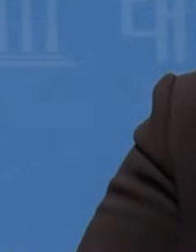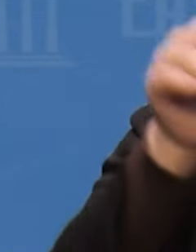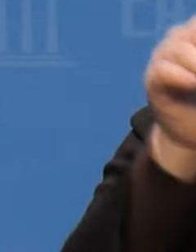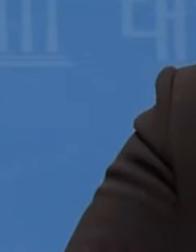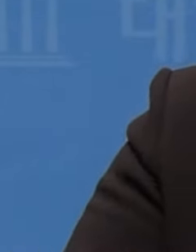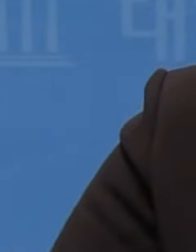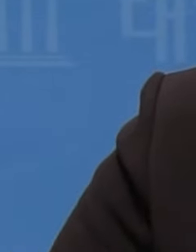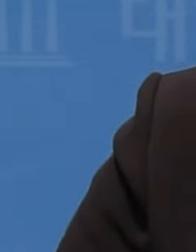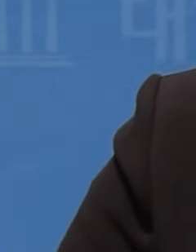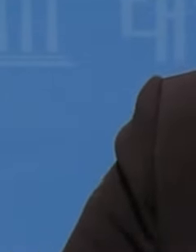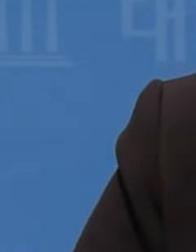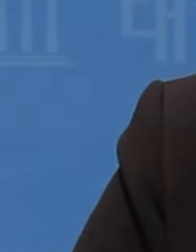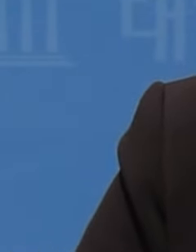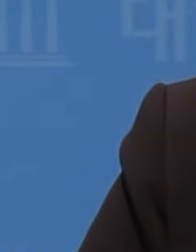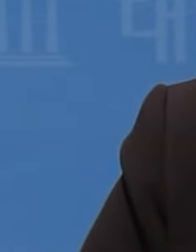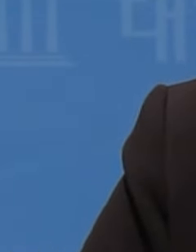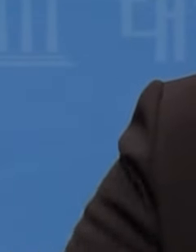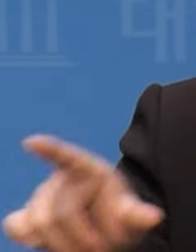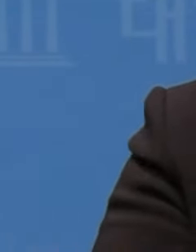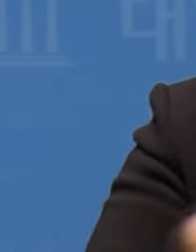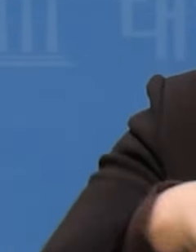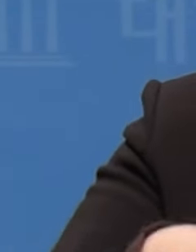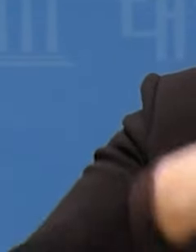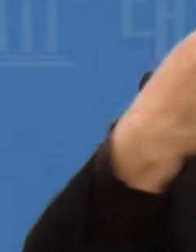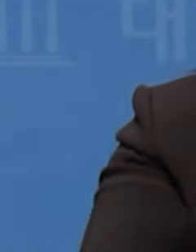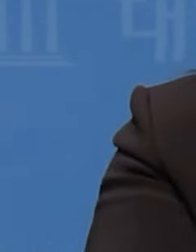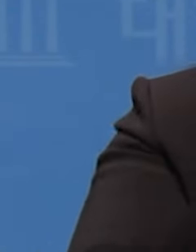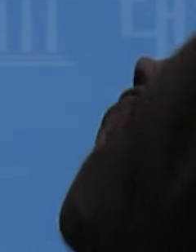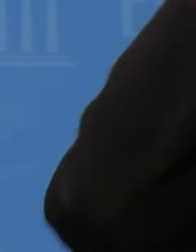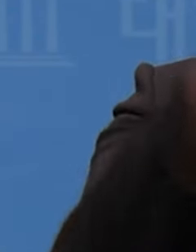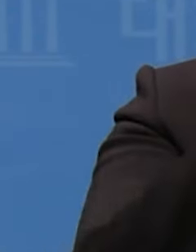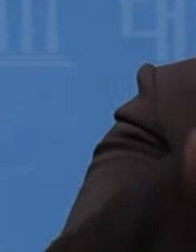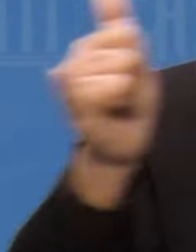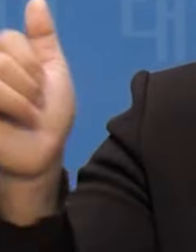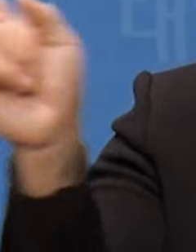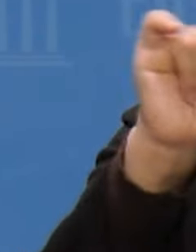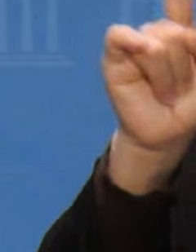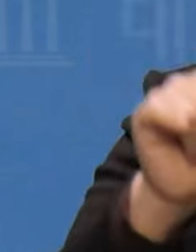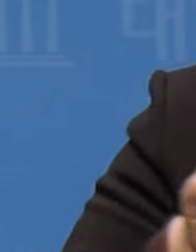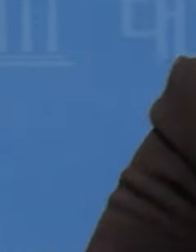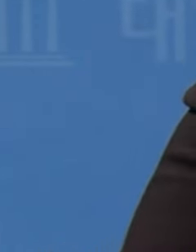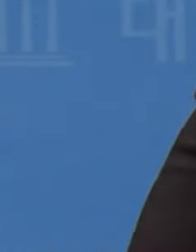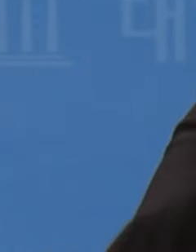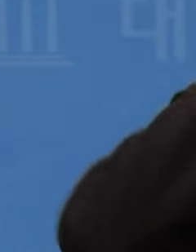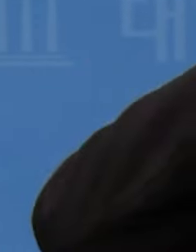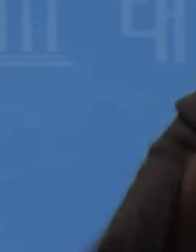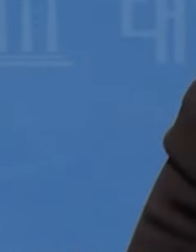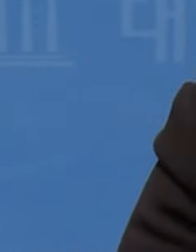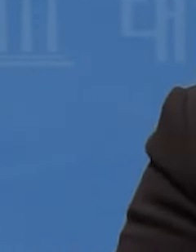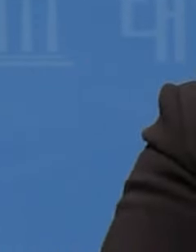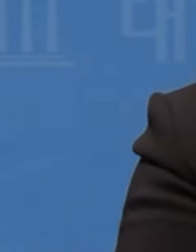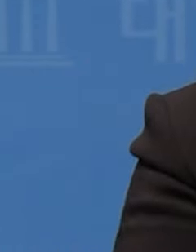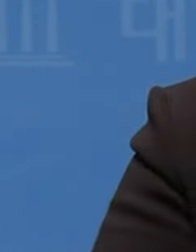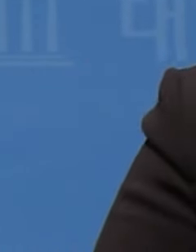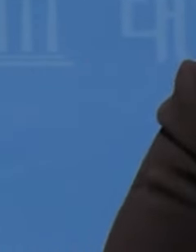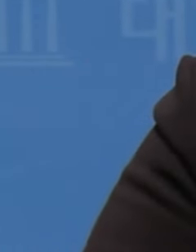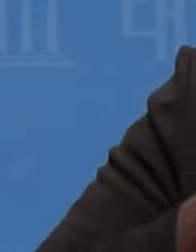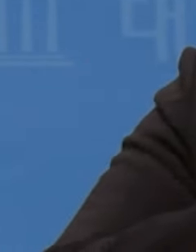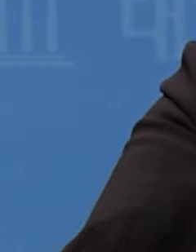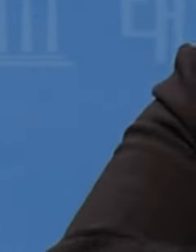합니다. 민주당을 믿고 정치에 참여하는 청년들은 그 어떤 외풍이 있더라도 민주당을 위해